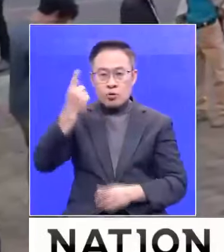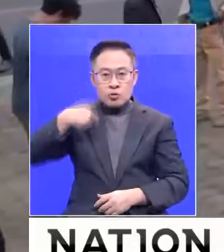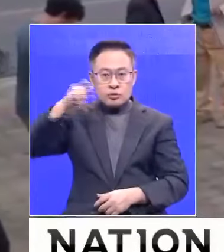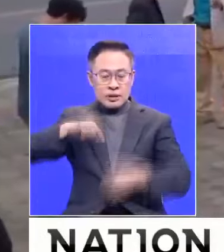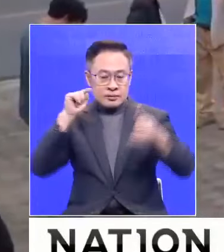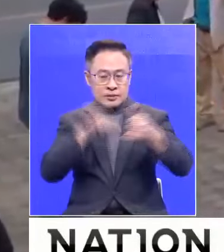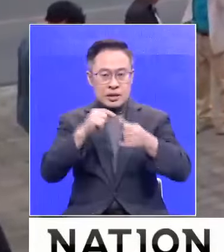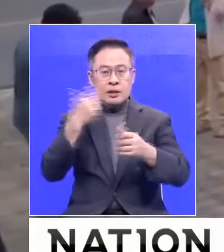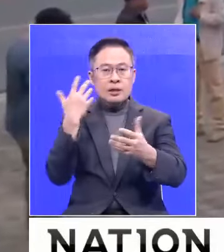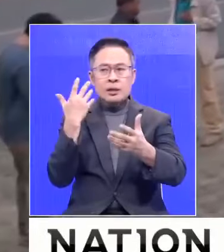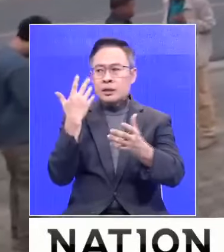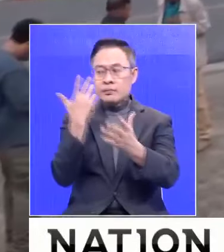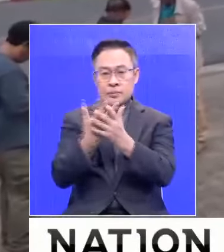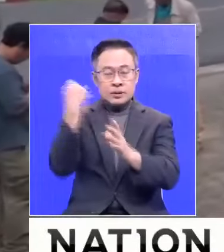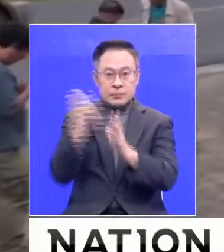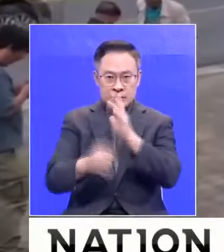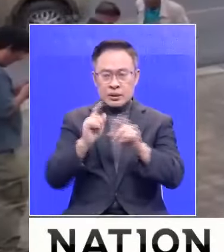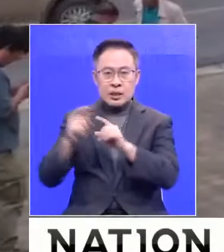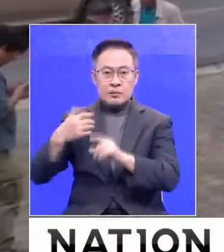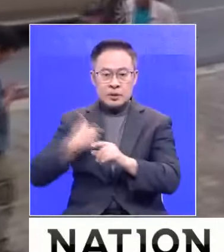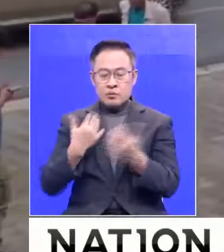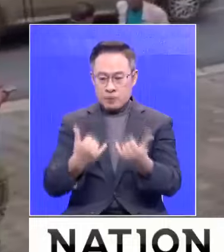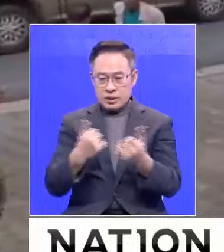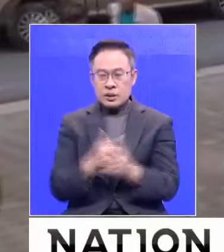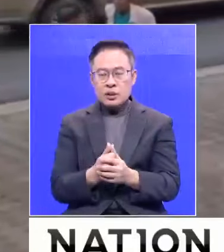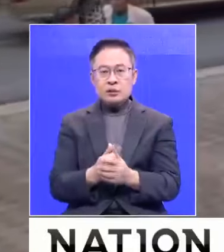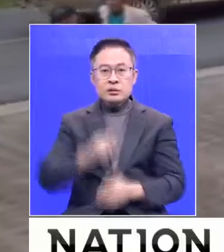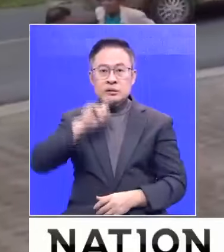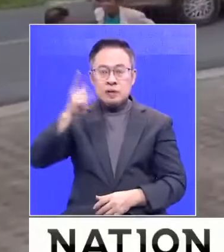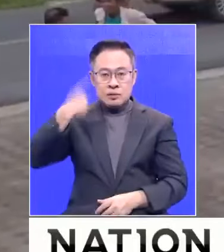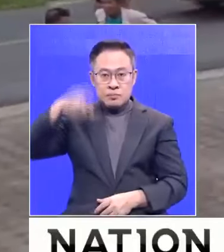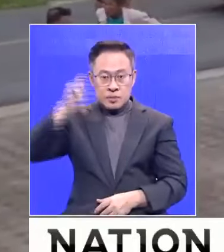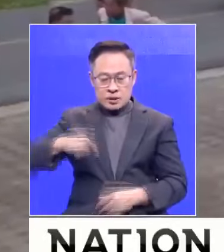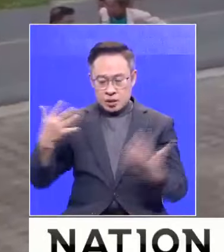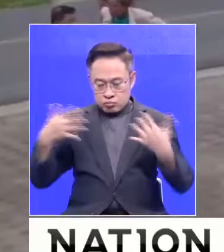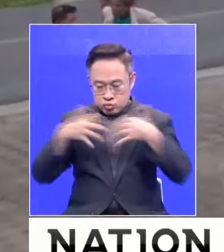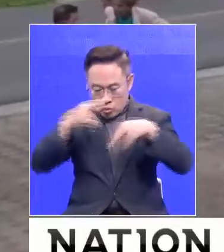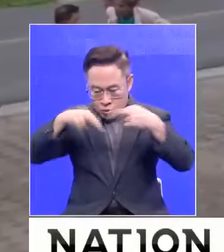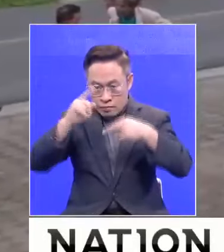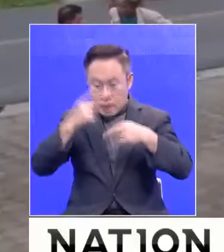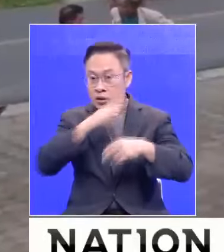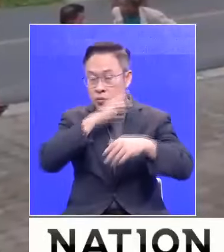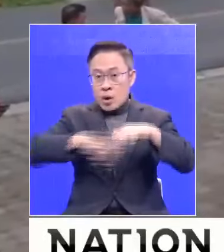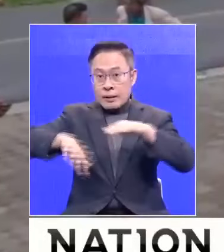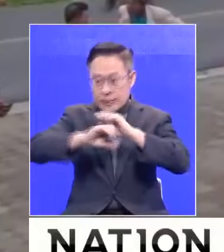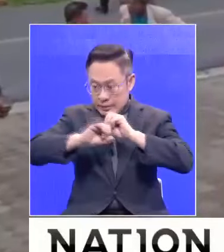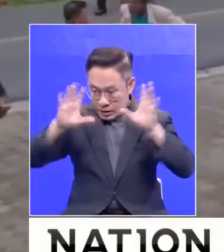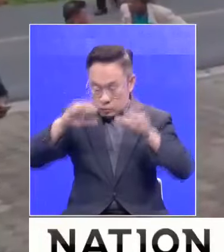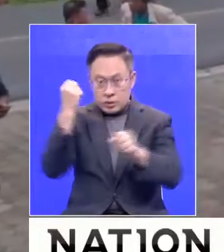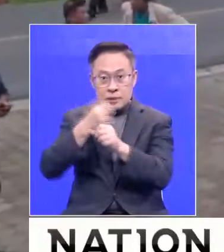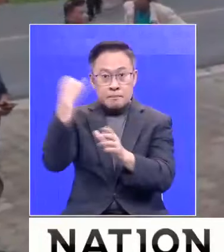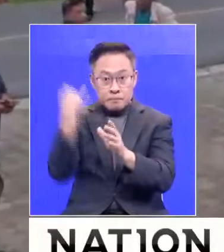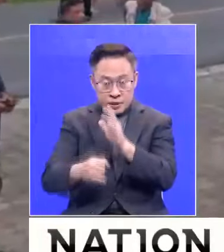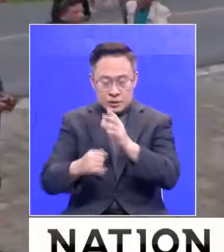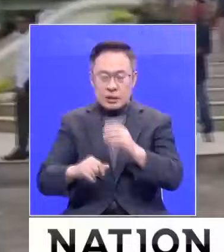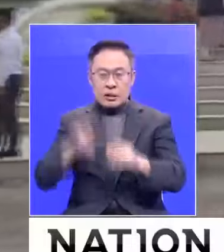ล้วตอนนี้ก็เลยมอบหมายให้เจ้าหน้าที่ประสานงานกับศาลอยู่ค่ะถ้าเกิดว่าหลักฐานปรากฏความเป็นจริงก็จะดำ